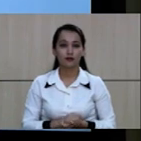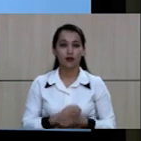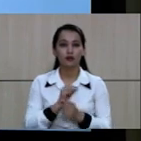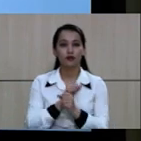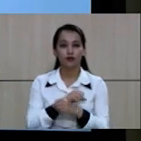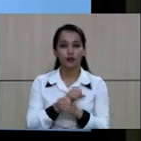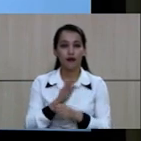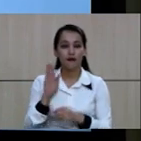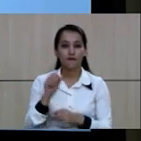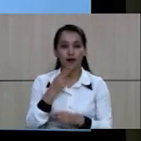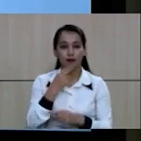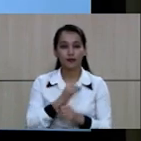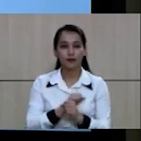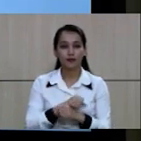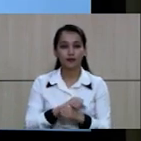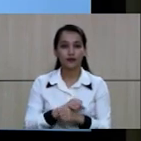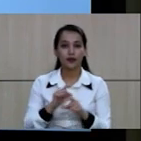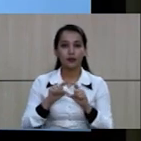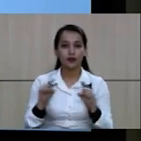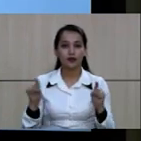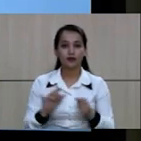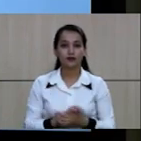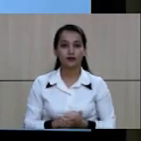va butaloq masala edi.